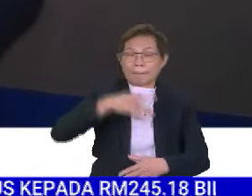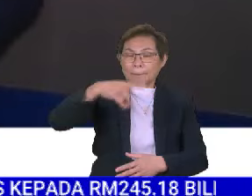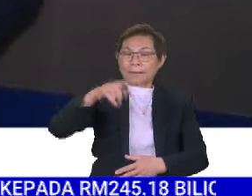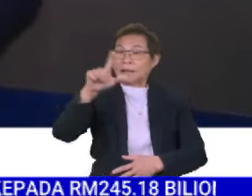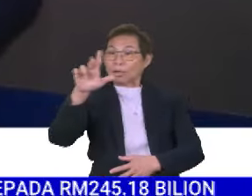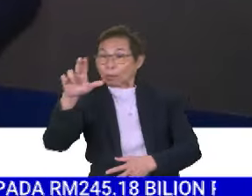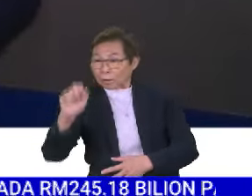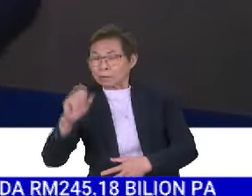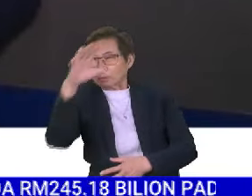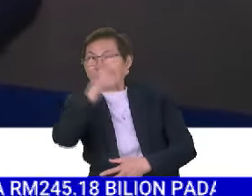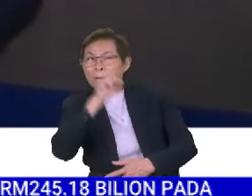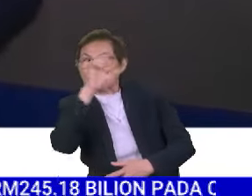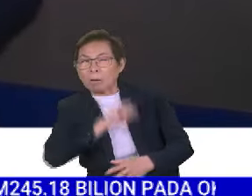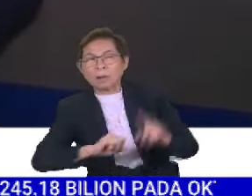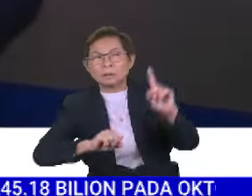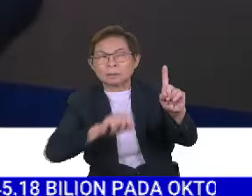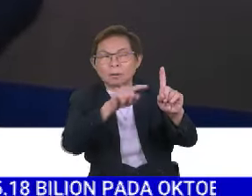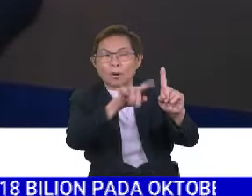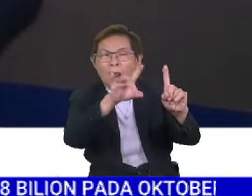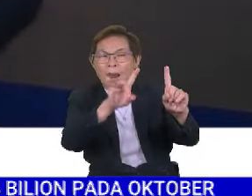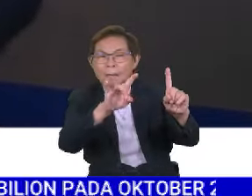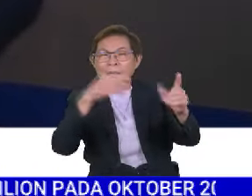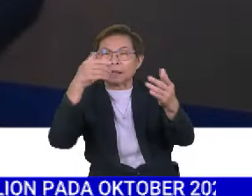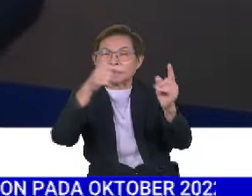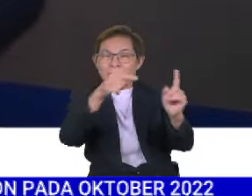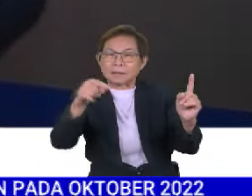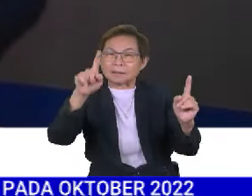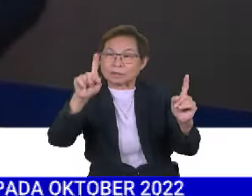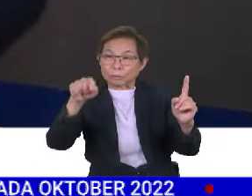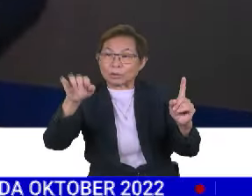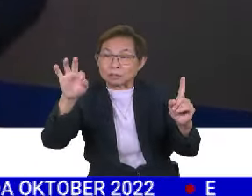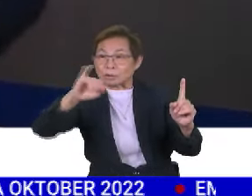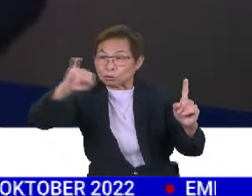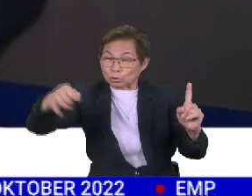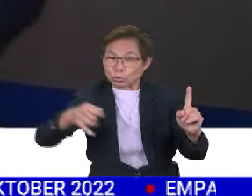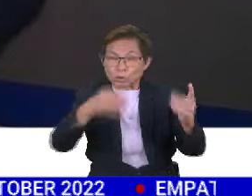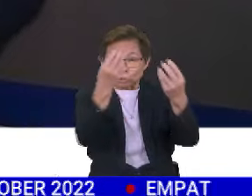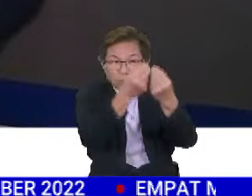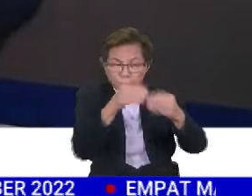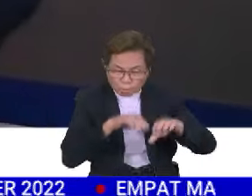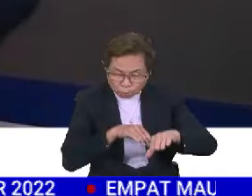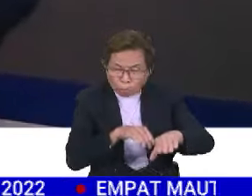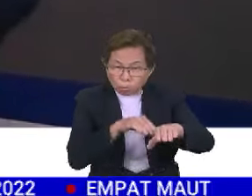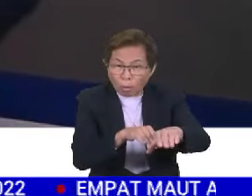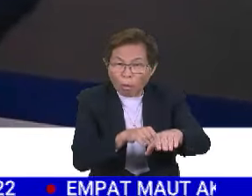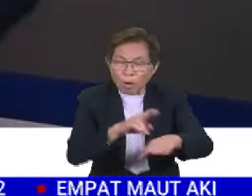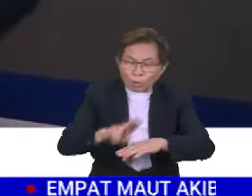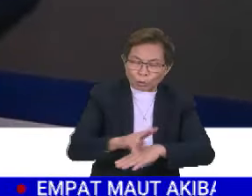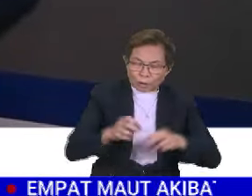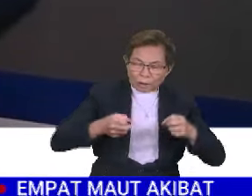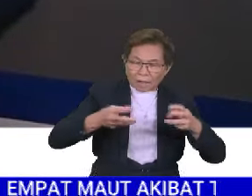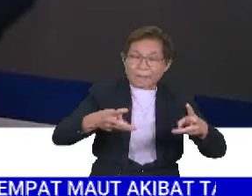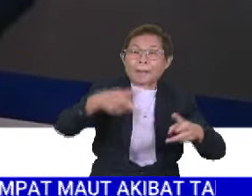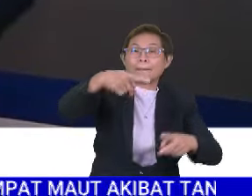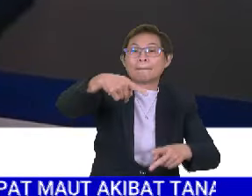menjangkakan kira-kira 1.8 sehingga 1.9 juta bilangan kenderaan akan menggunakan Lebuh Raya